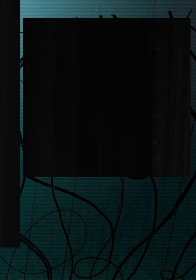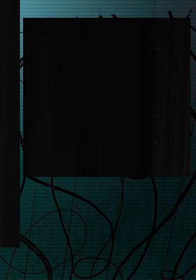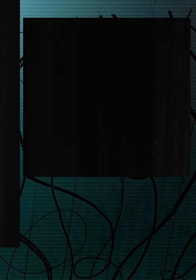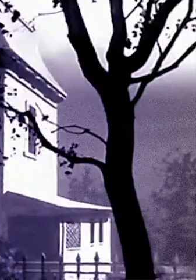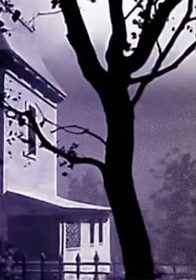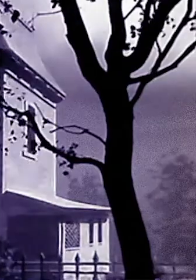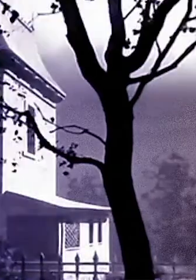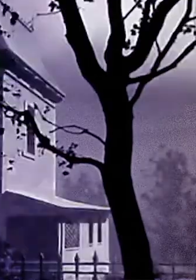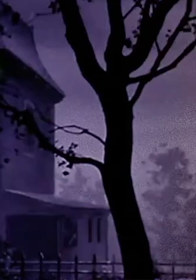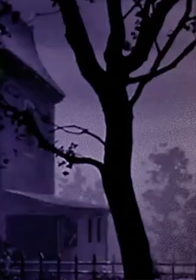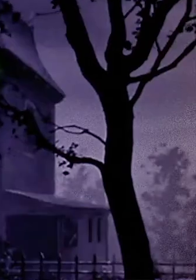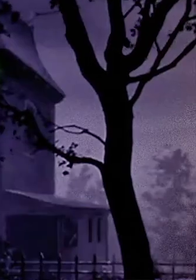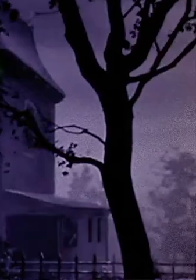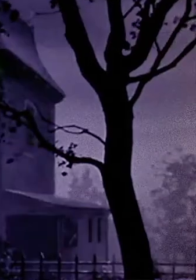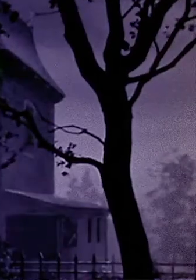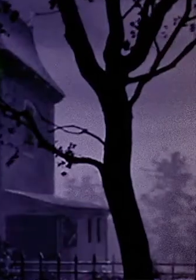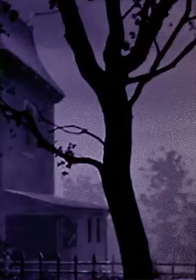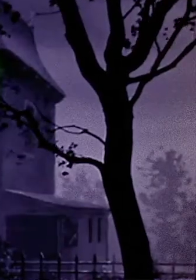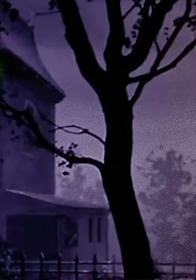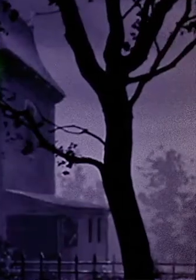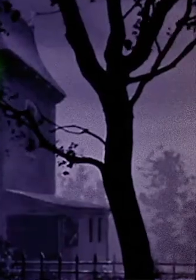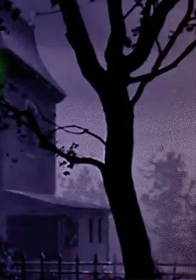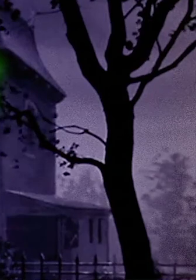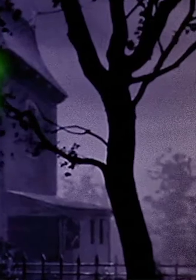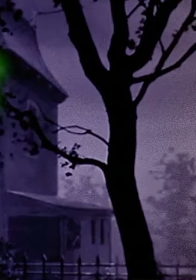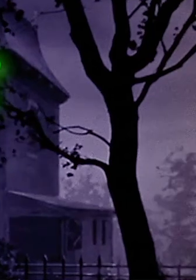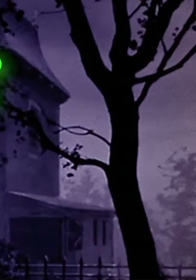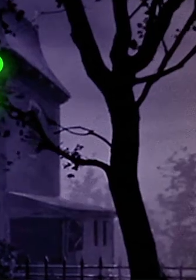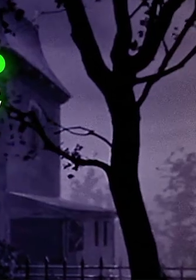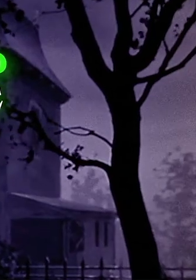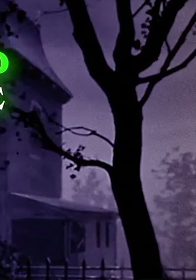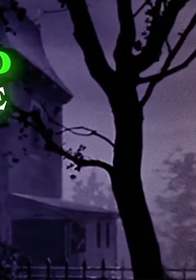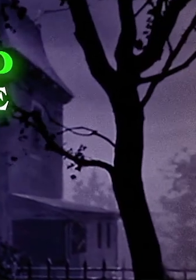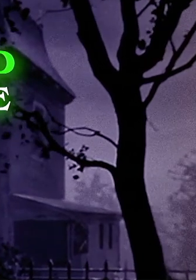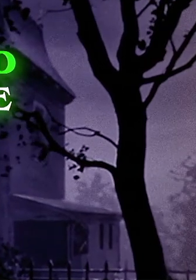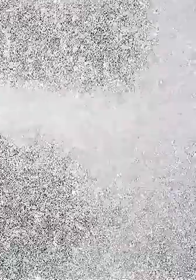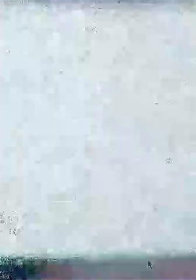ou pourquoi est-ce qu'on prend plaisir à se faire peur qu'est-ce que ça peut bien nous